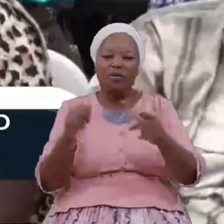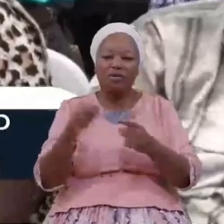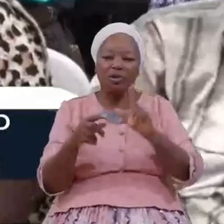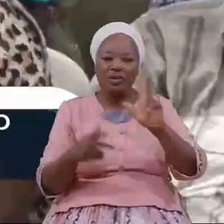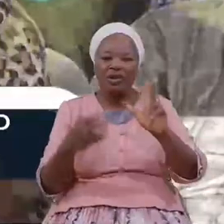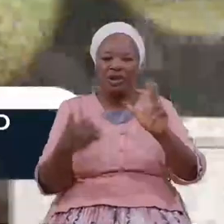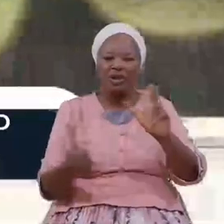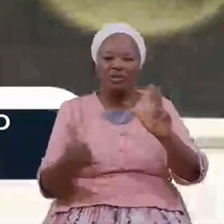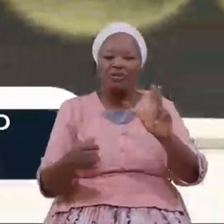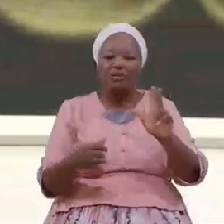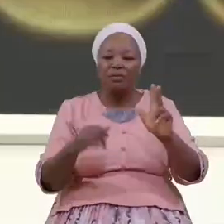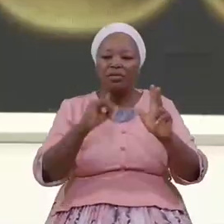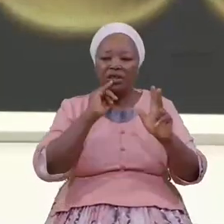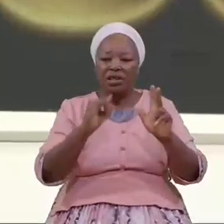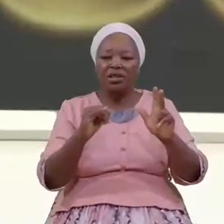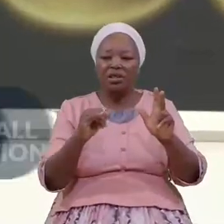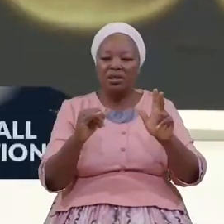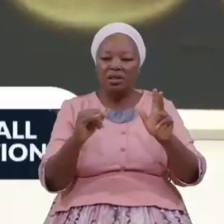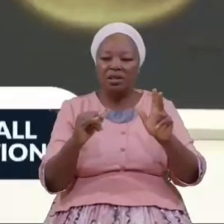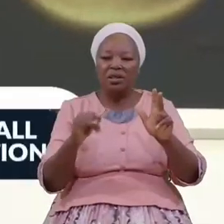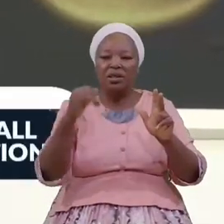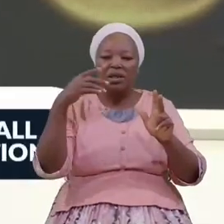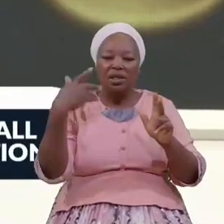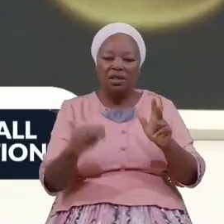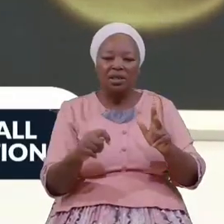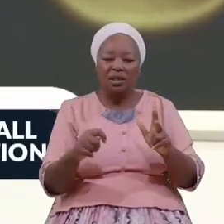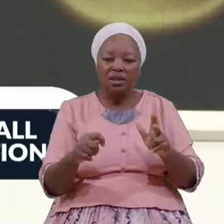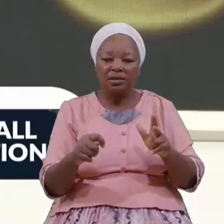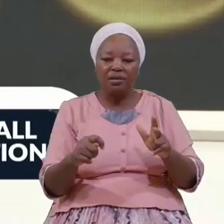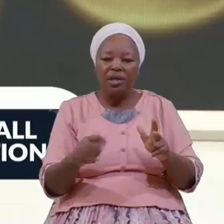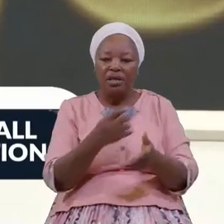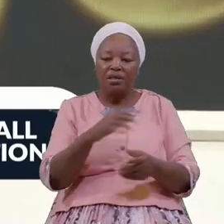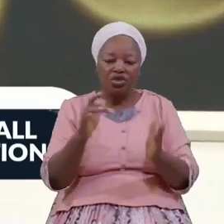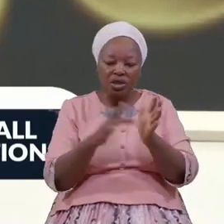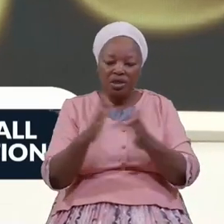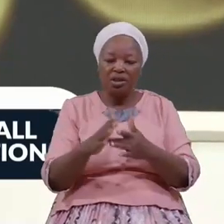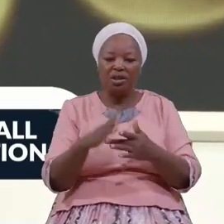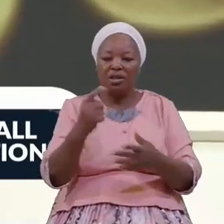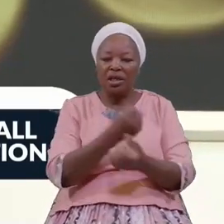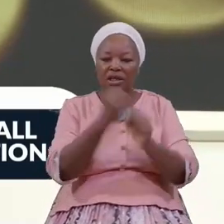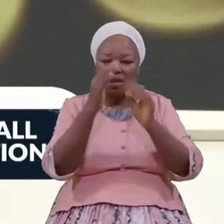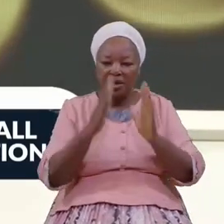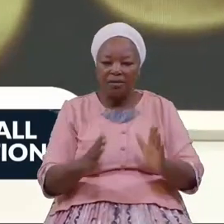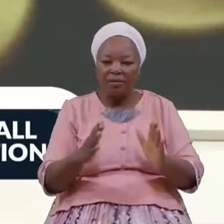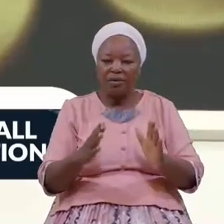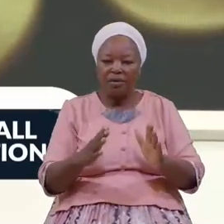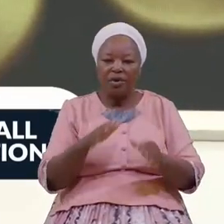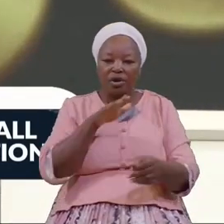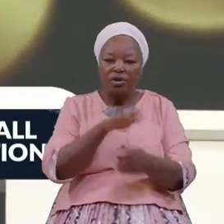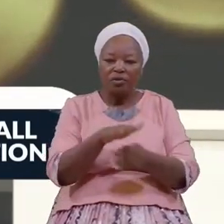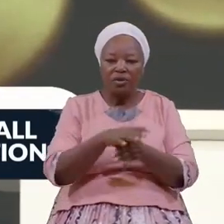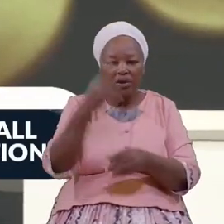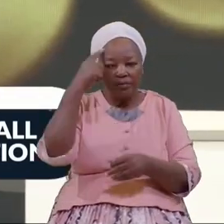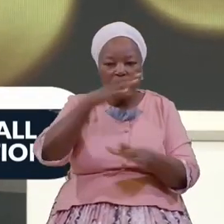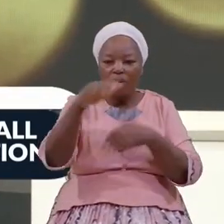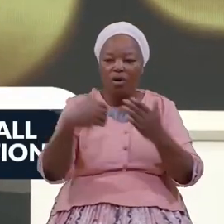maintenant. C'est Jésus, le Sauveur suffisant pour toutes les âmes